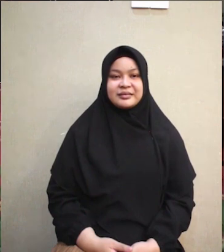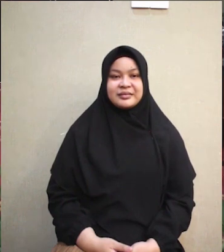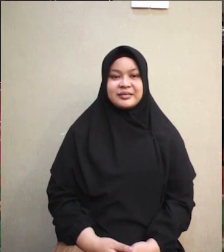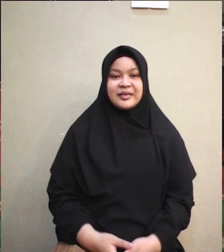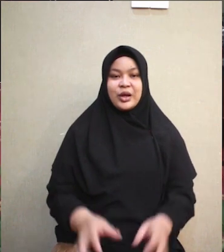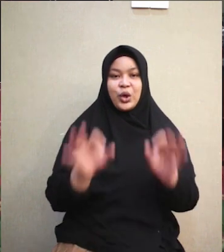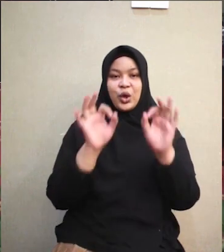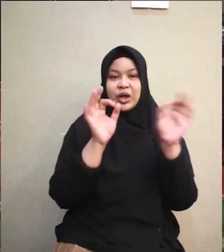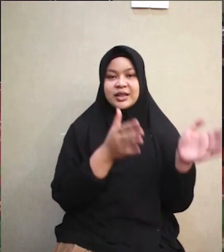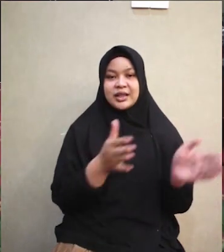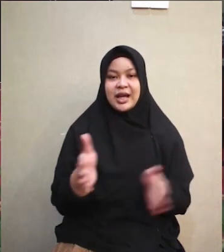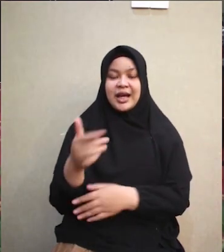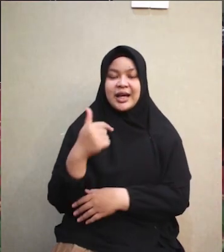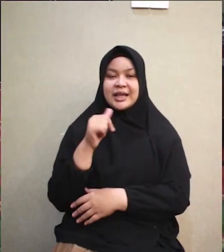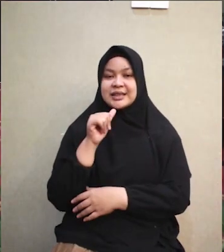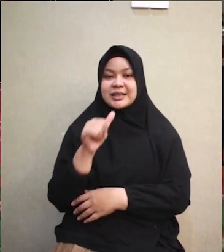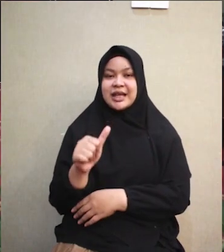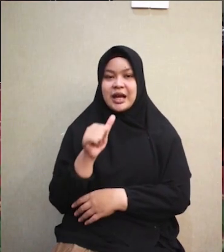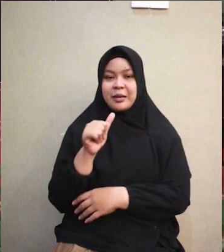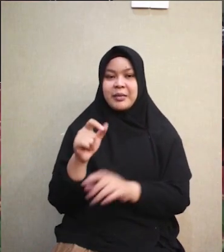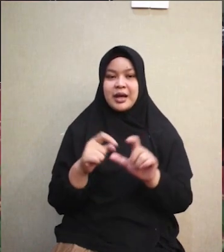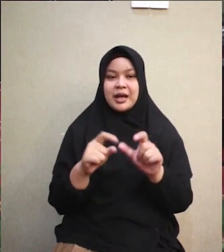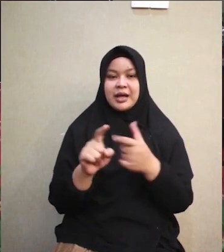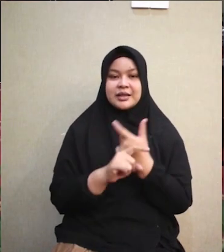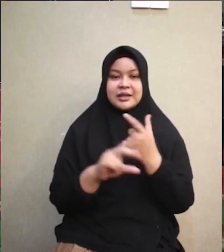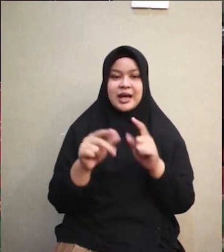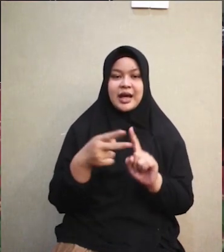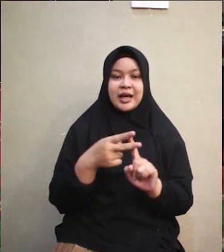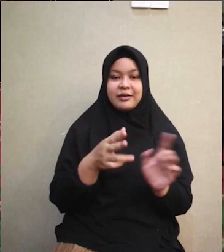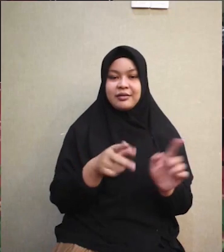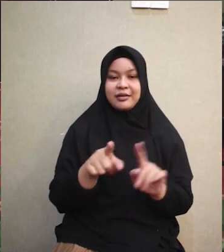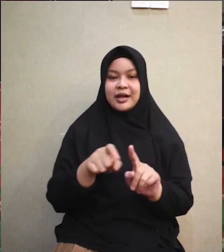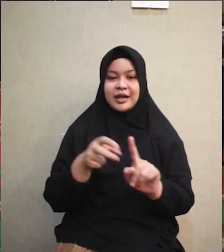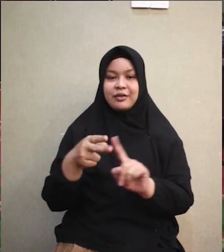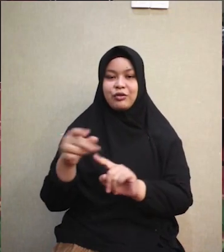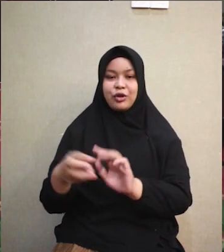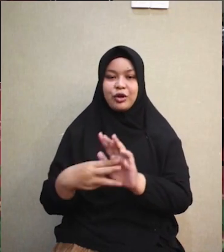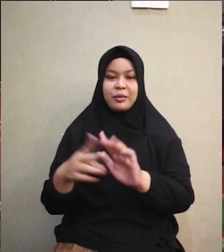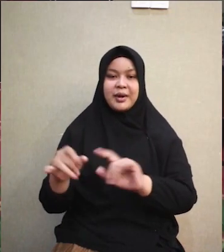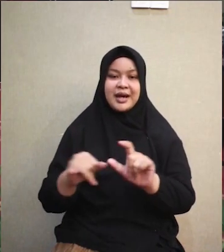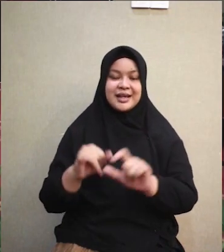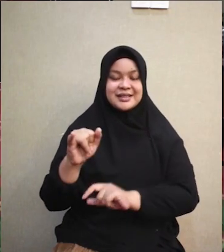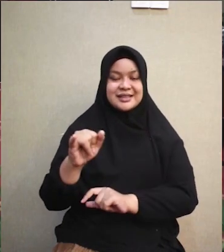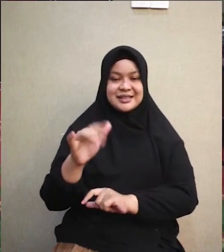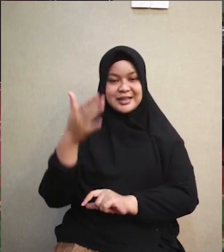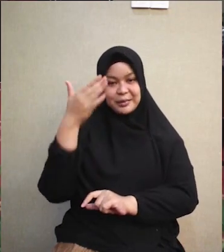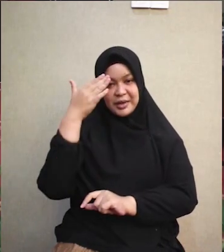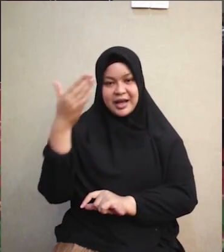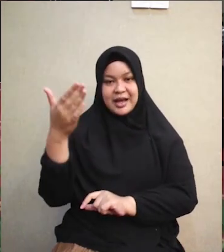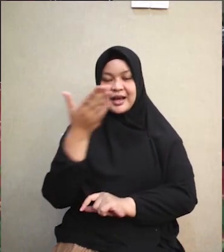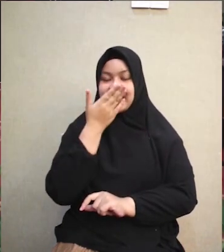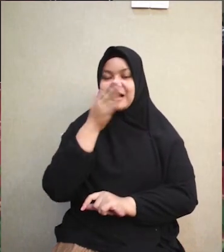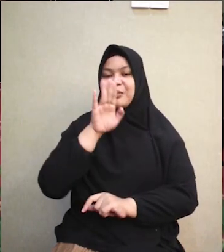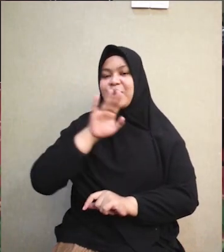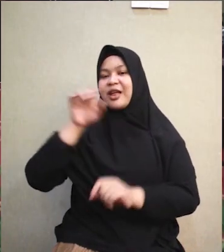Oke selanjutnya ada Mas Nur Syarif Ramadhan formasi disabilitas Apa kabar Mas Arif